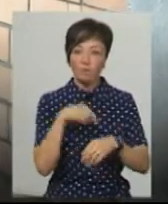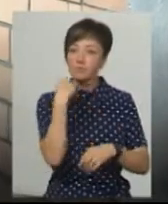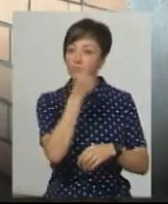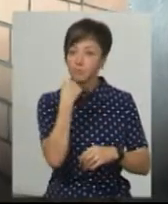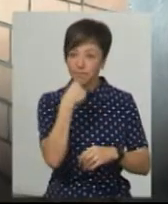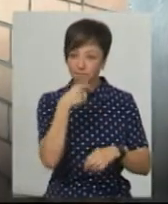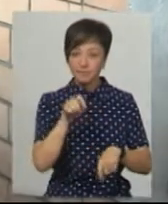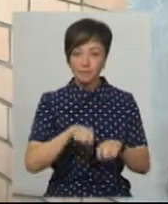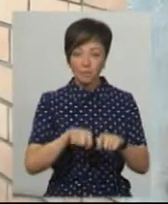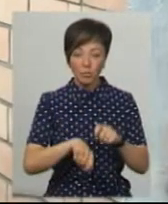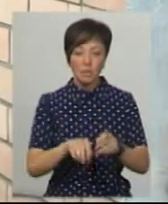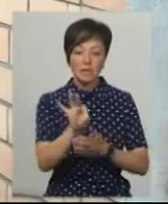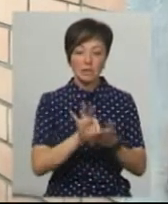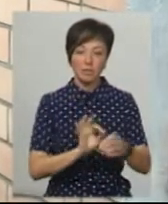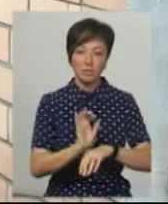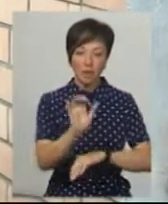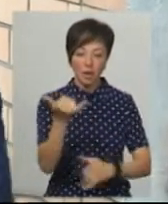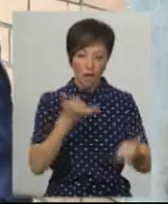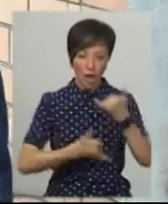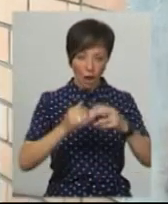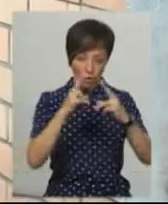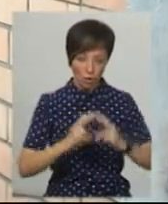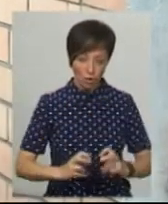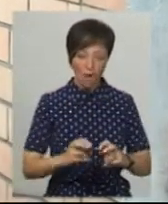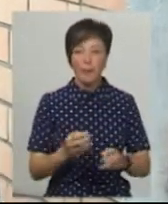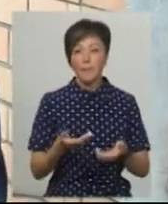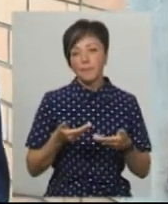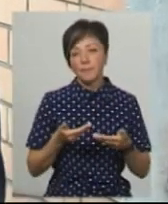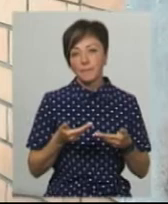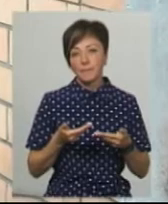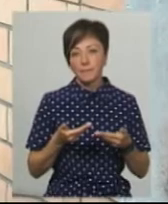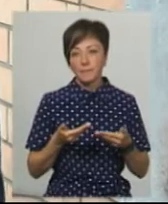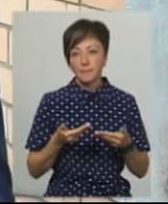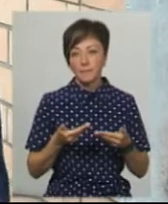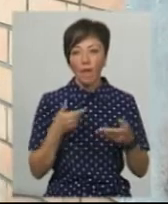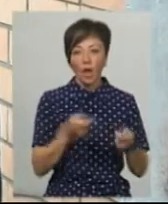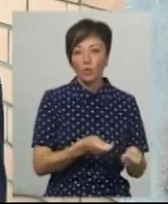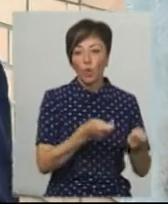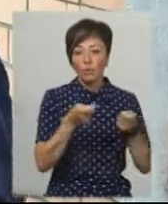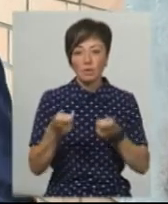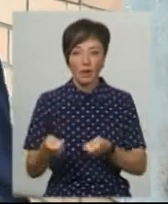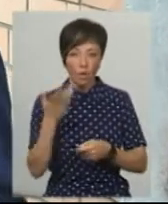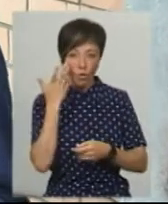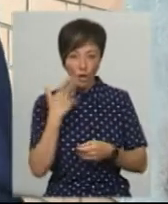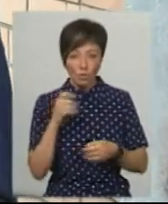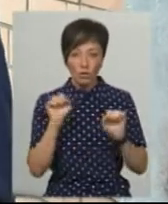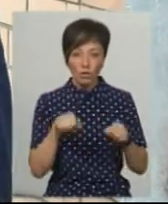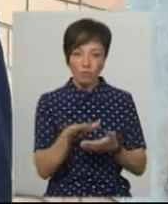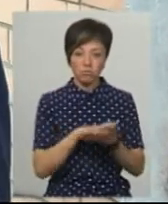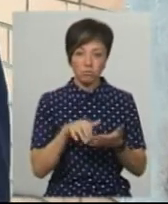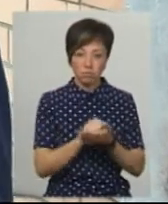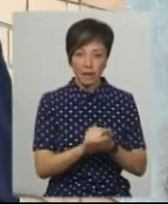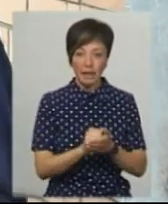проб. І ці проби зразу направляються на дослідження. Тобто ми виключили елемент доставки, тому що під час доставки можливо